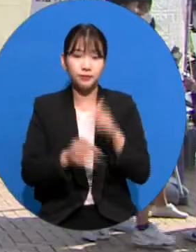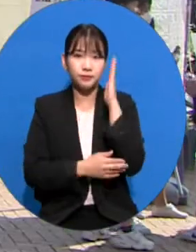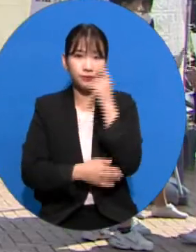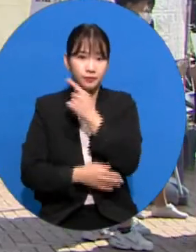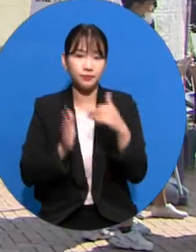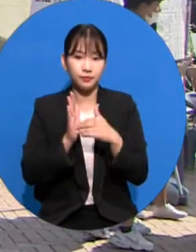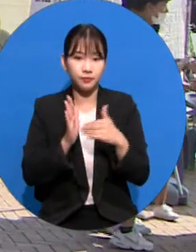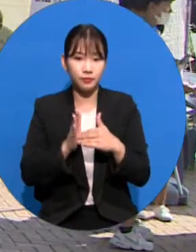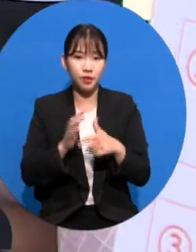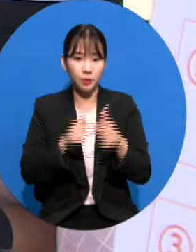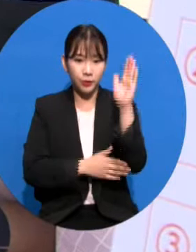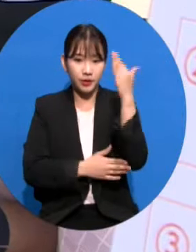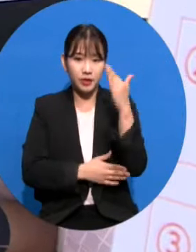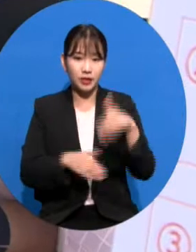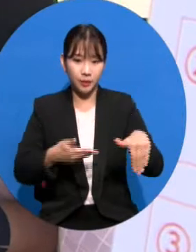나타났습니다. 목포시가